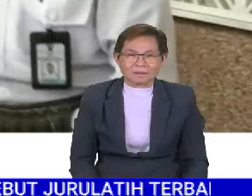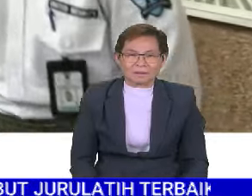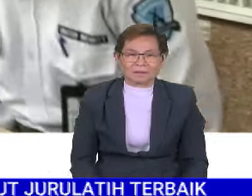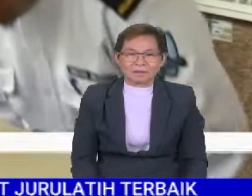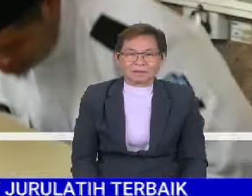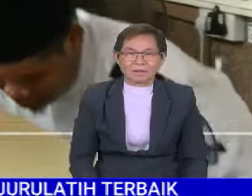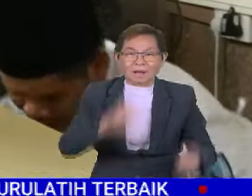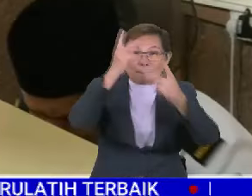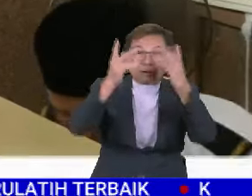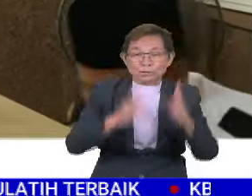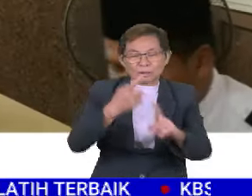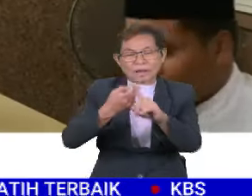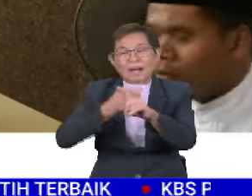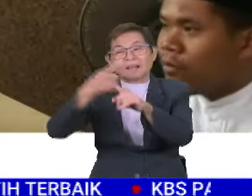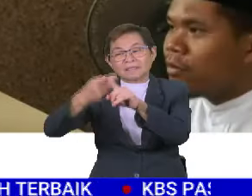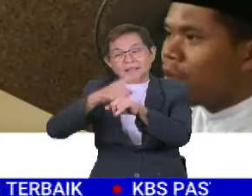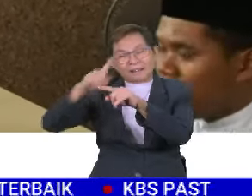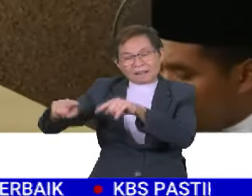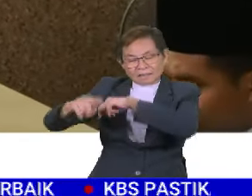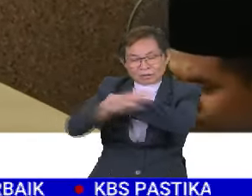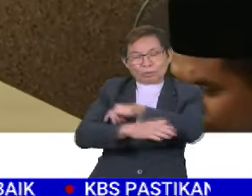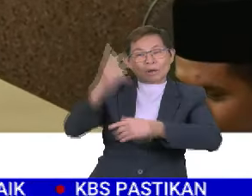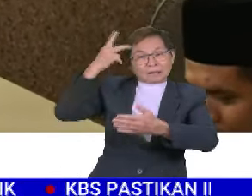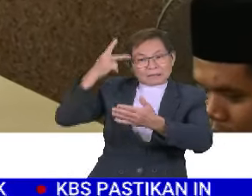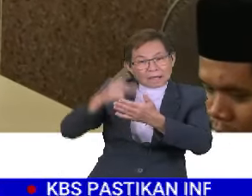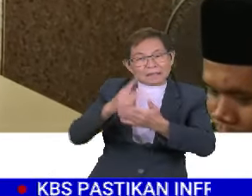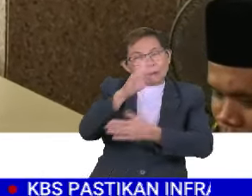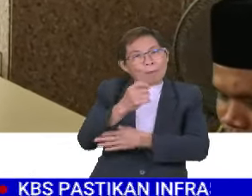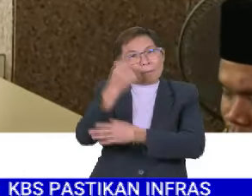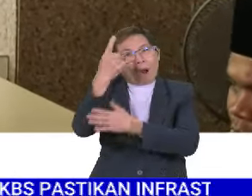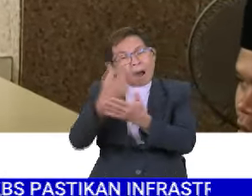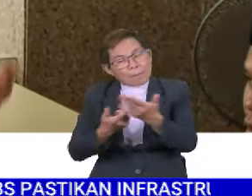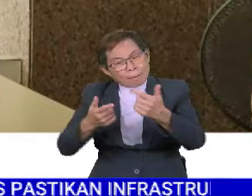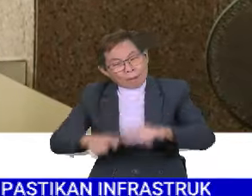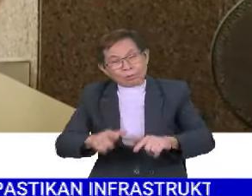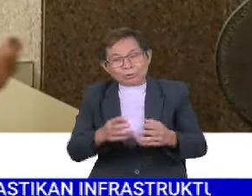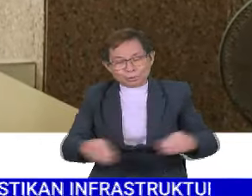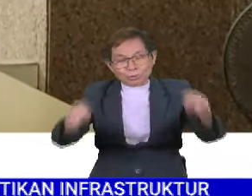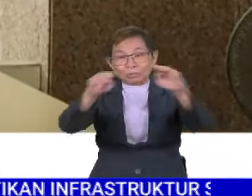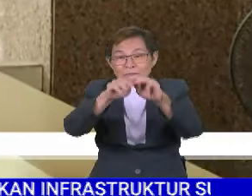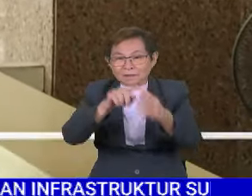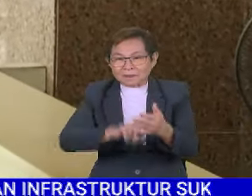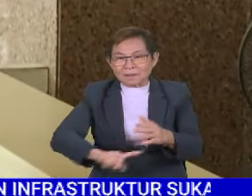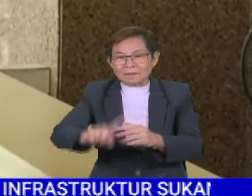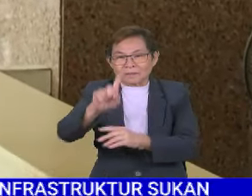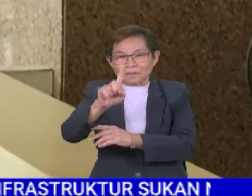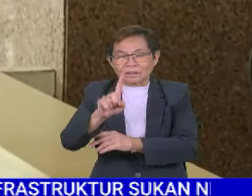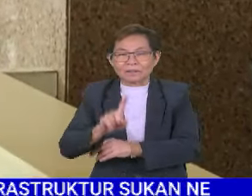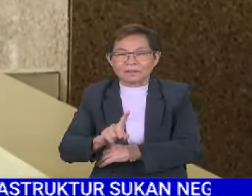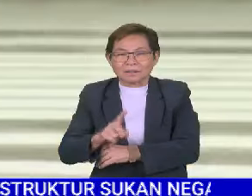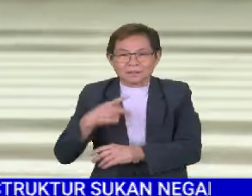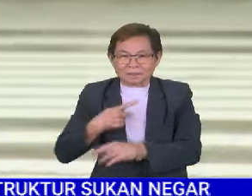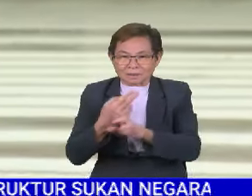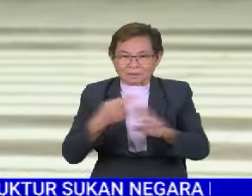Membawa pelancong dari pelbagai negara untuk mengenali dan memahami budaya Islam di Malaysia bukanlah sesuatu yang mudah atas